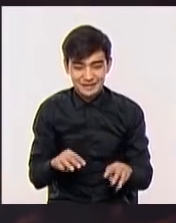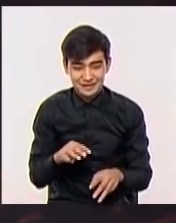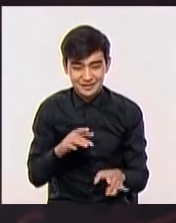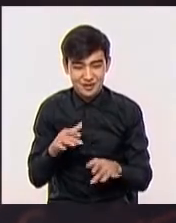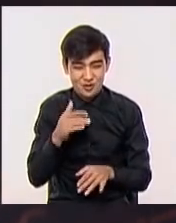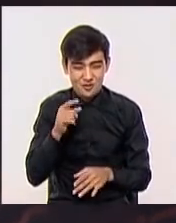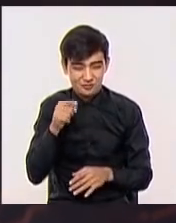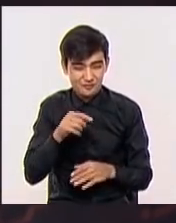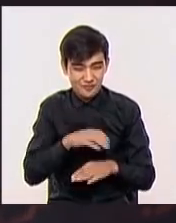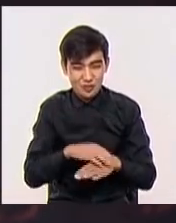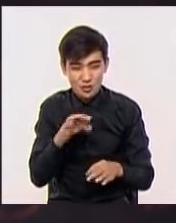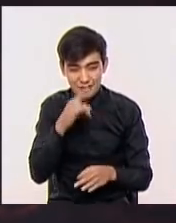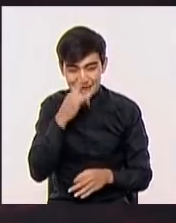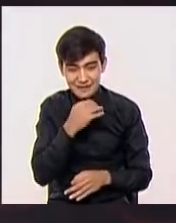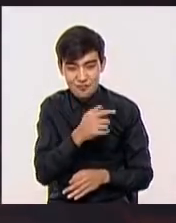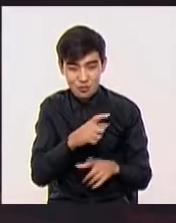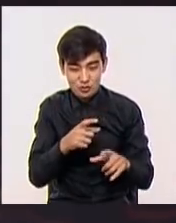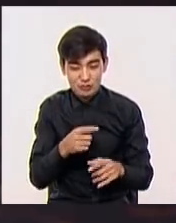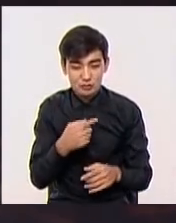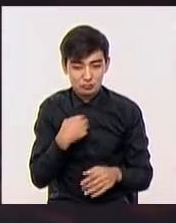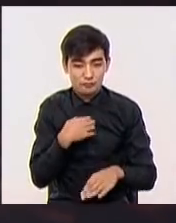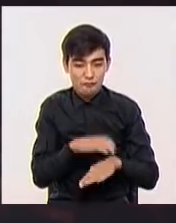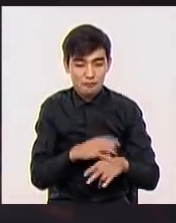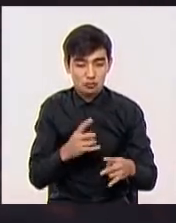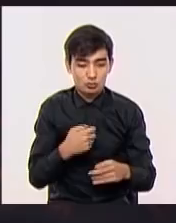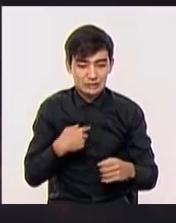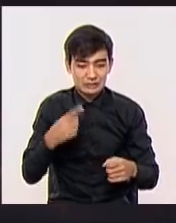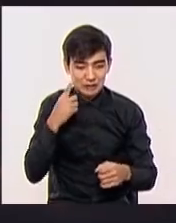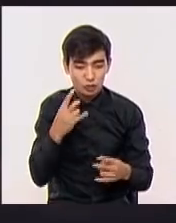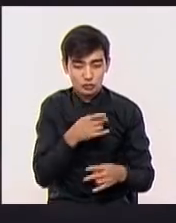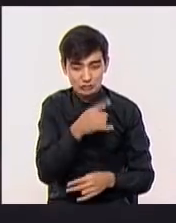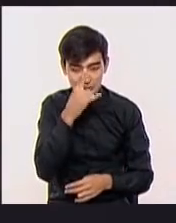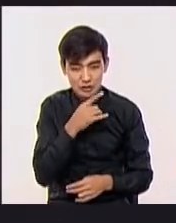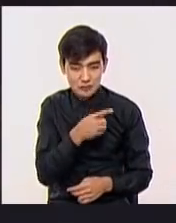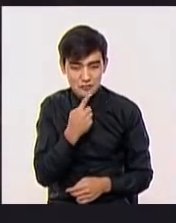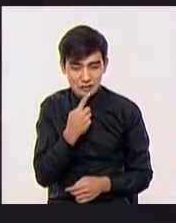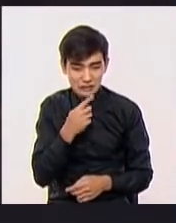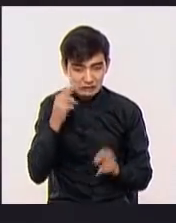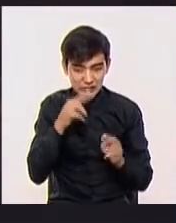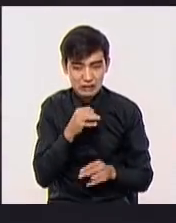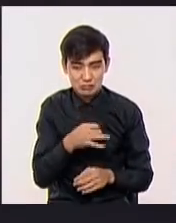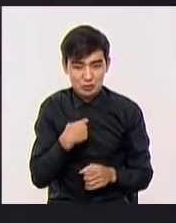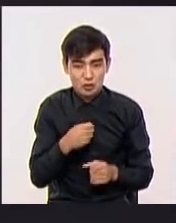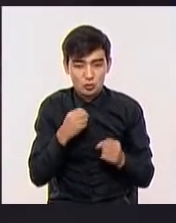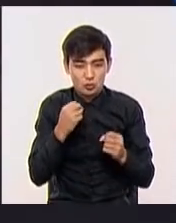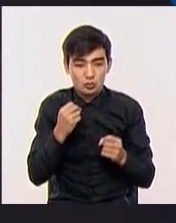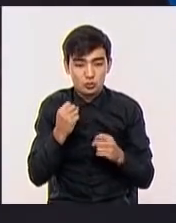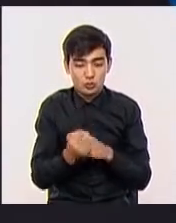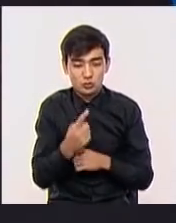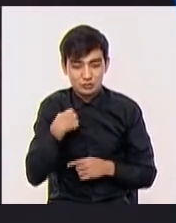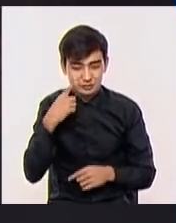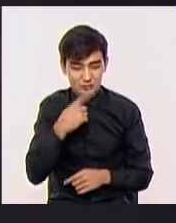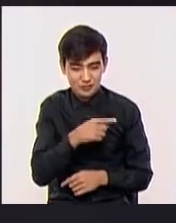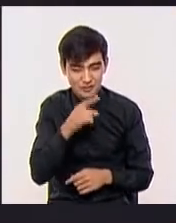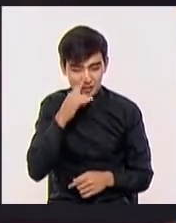Қазақстан елшілігіне өздерін қазақпыз деп таныстырып, бірақ қазақша сөйлей алмайтын азаматтардың хабарласуы жиілеп кеткен мәлімдеген болатын.